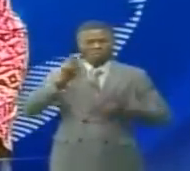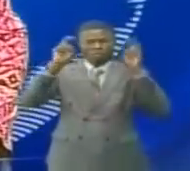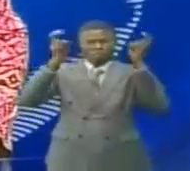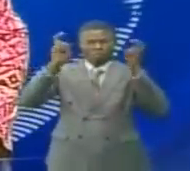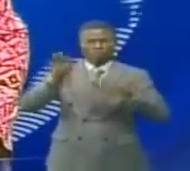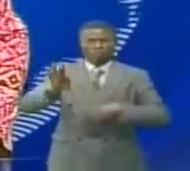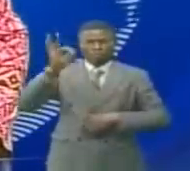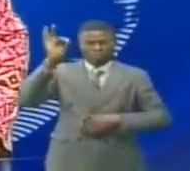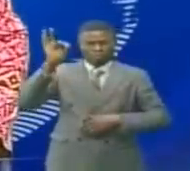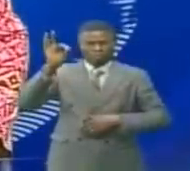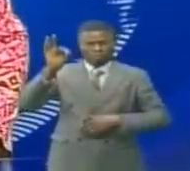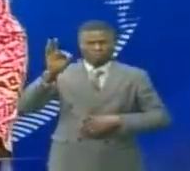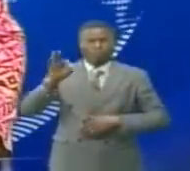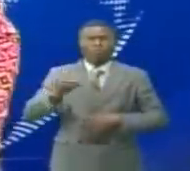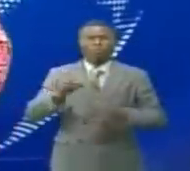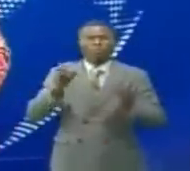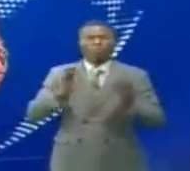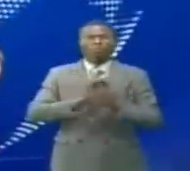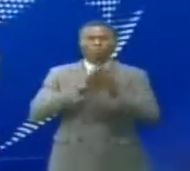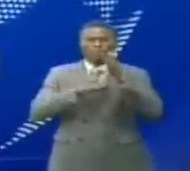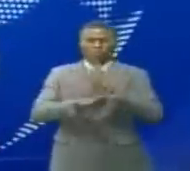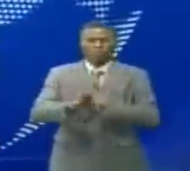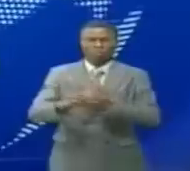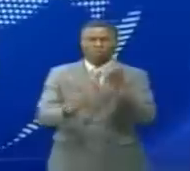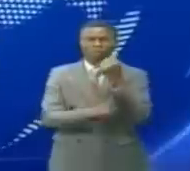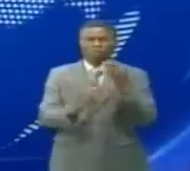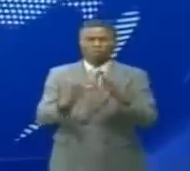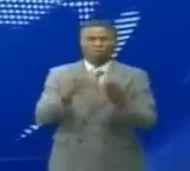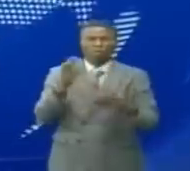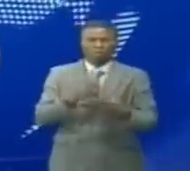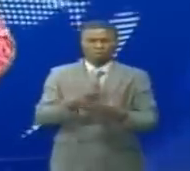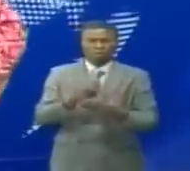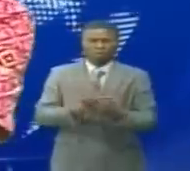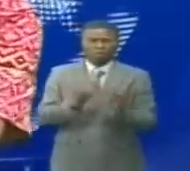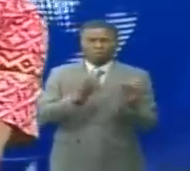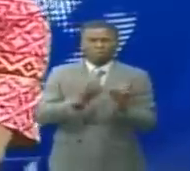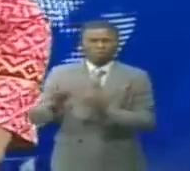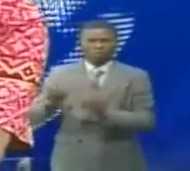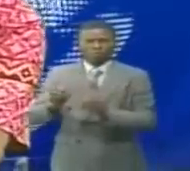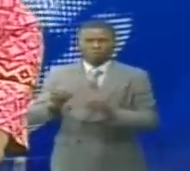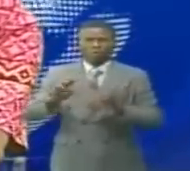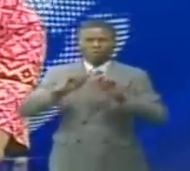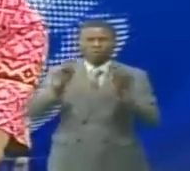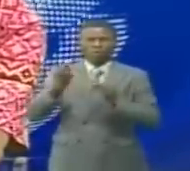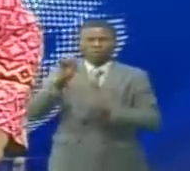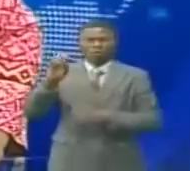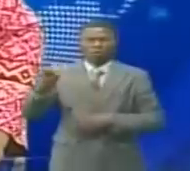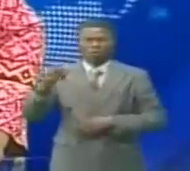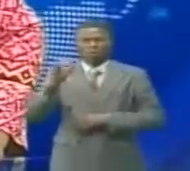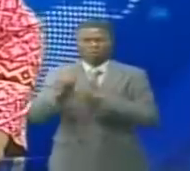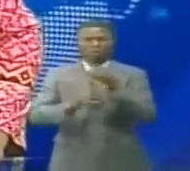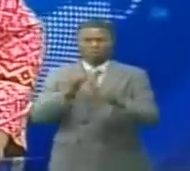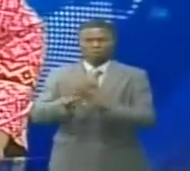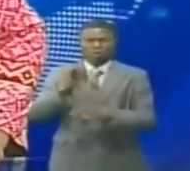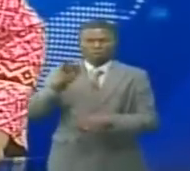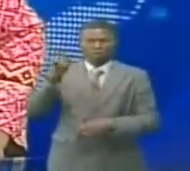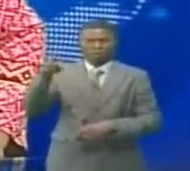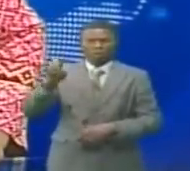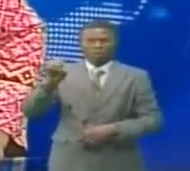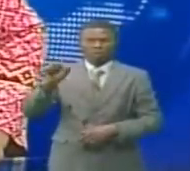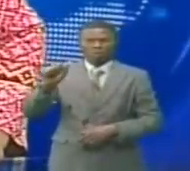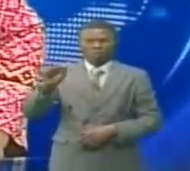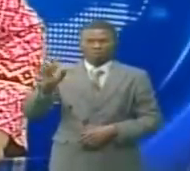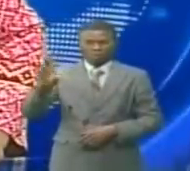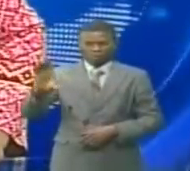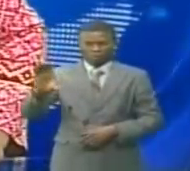sujets abordés lors de la télé de l'intégration des personnes vivant avec handicap, organisée par l'organisme international IPAS. Toto Sungu,